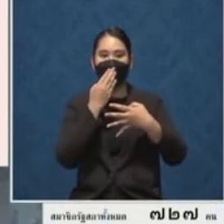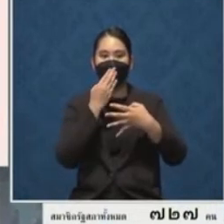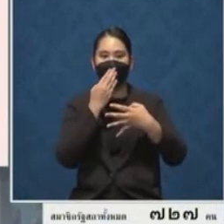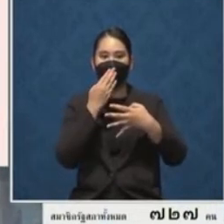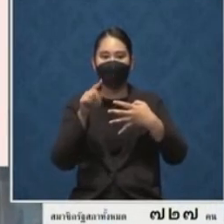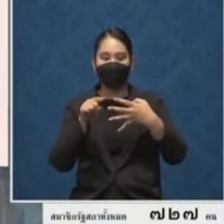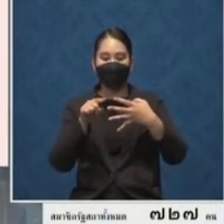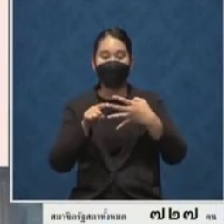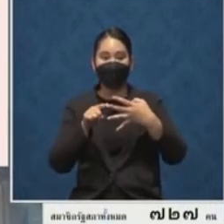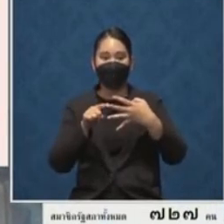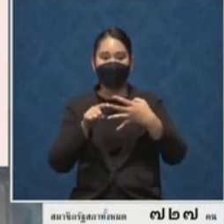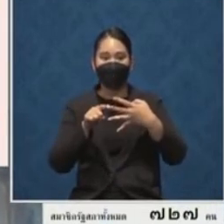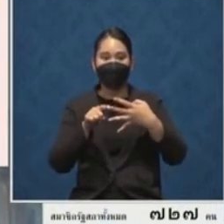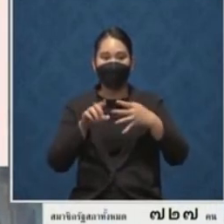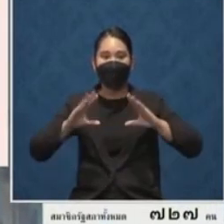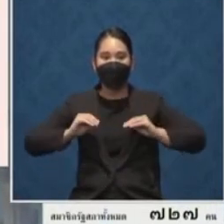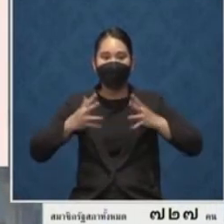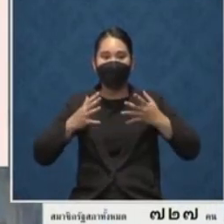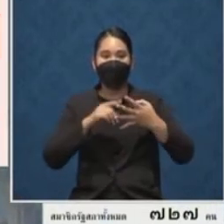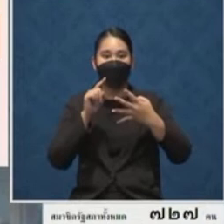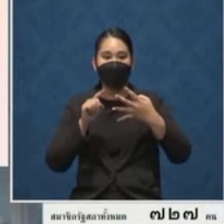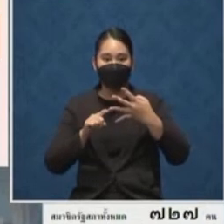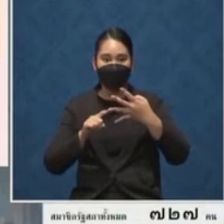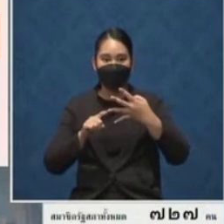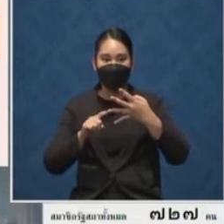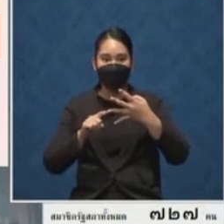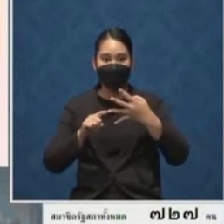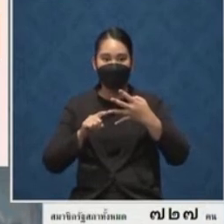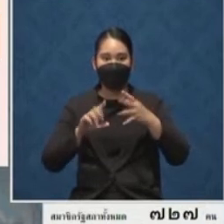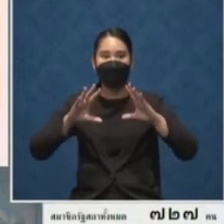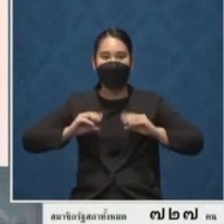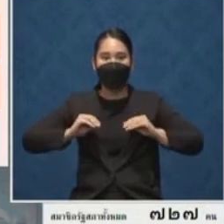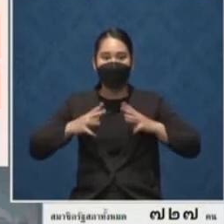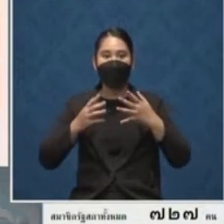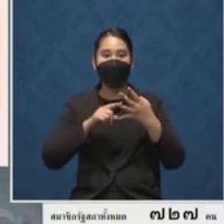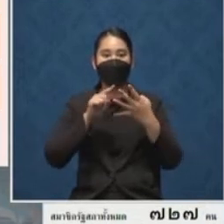การ3ไม่รับหลักการ4งดออกเสียง